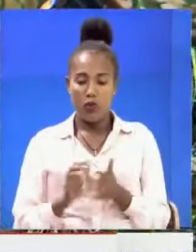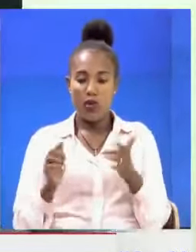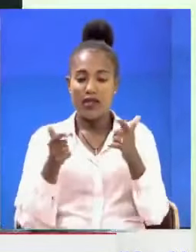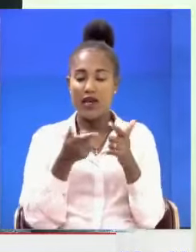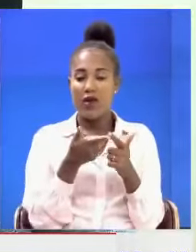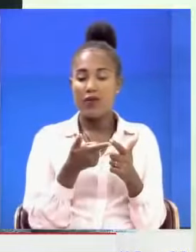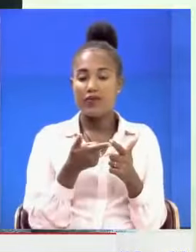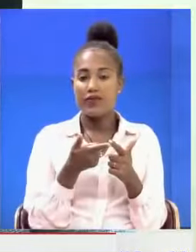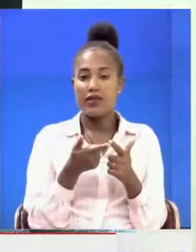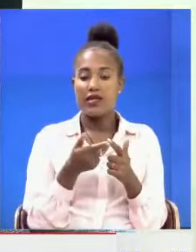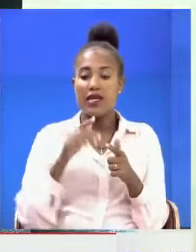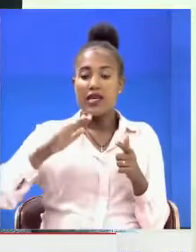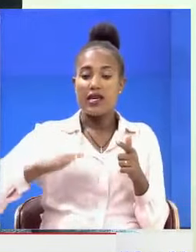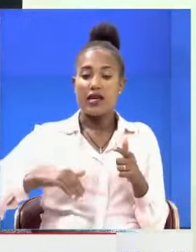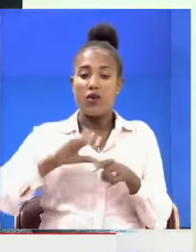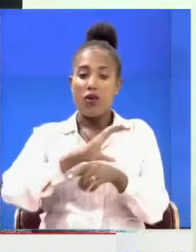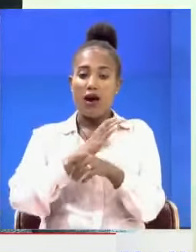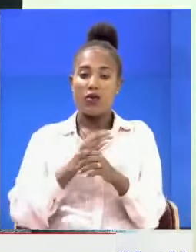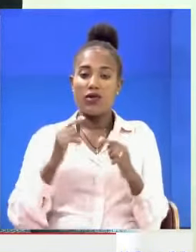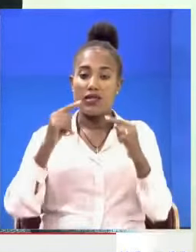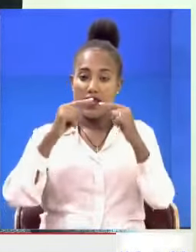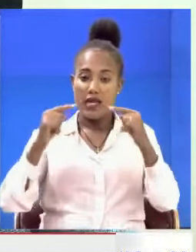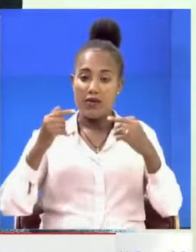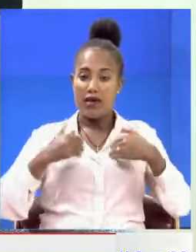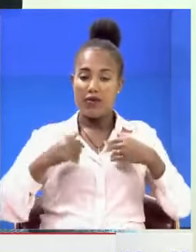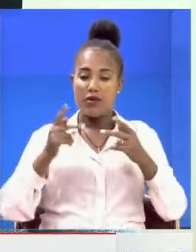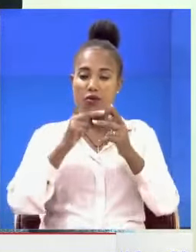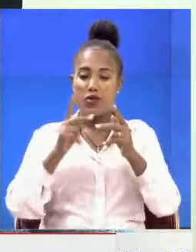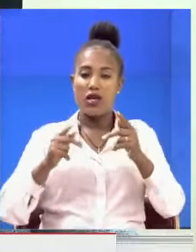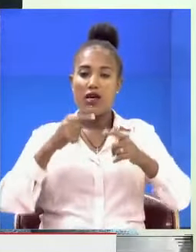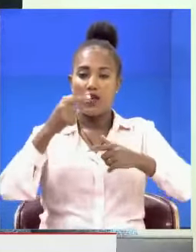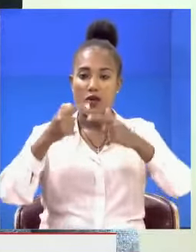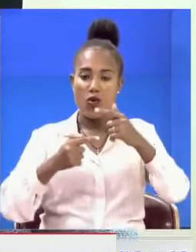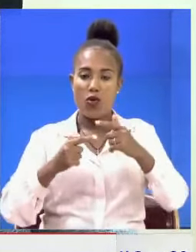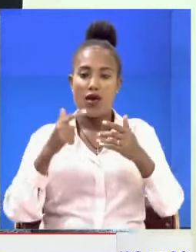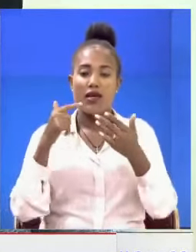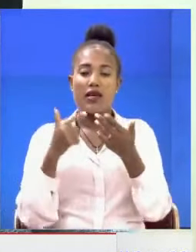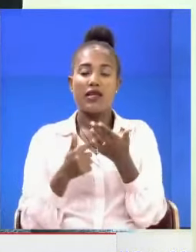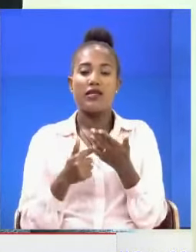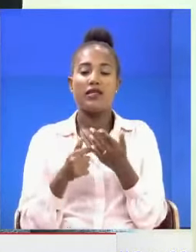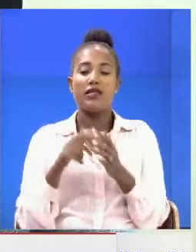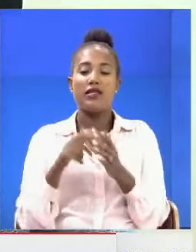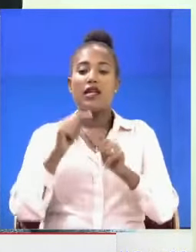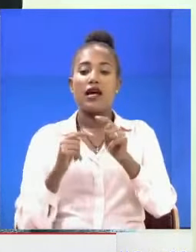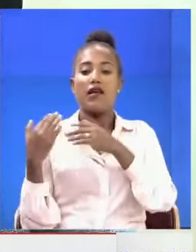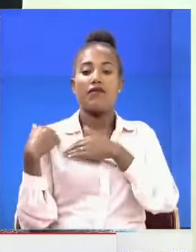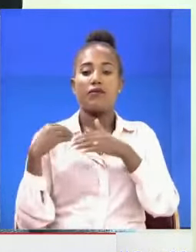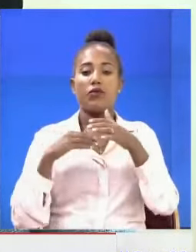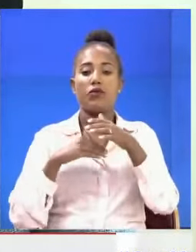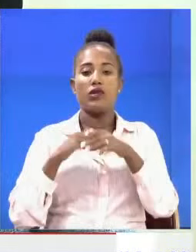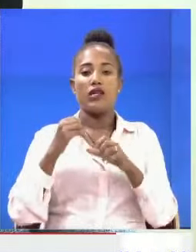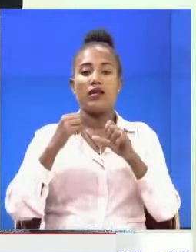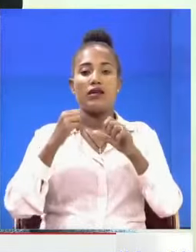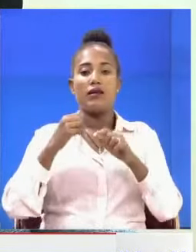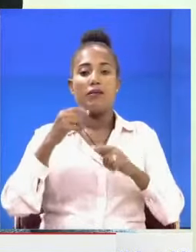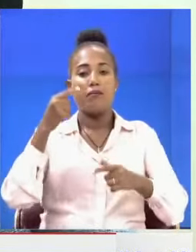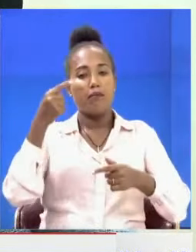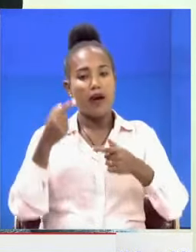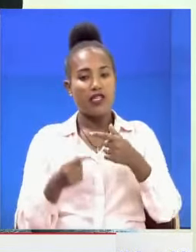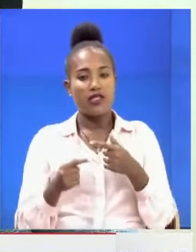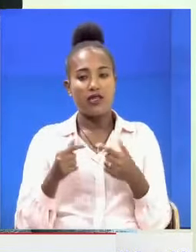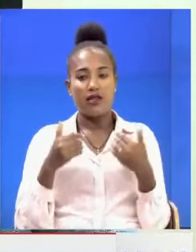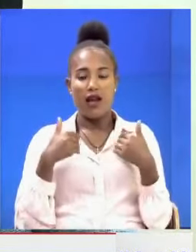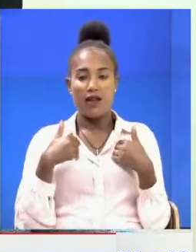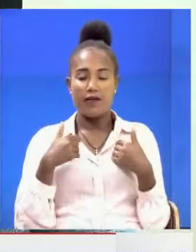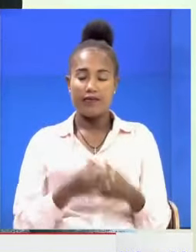ሁለተኛው የቀረው ኃይል ወደ ጠላት ባለበት አካባቢ ሂዶ ይህን ታሪካዊ ኃላፊነት መወጣት የሚቸግረው ኃይል ካለ